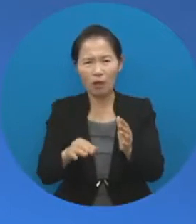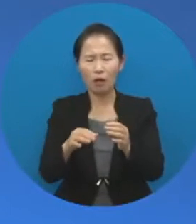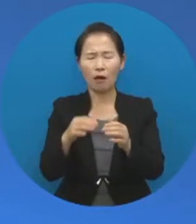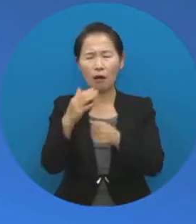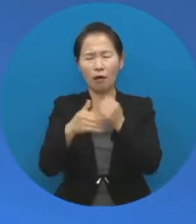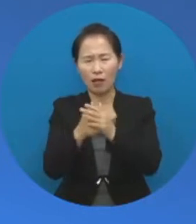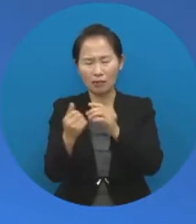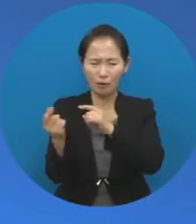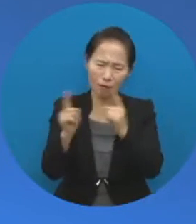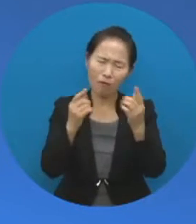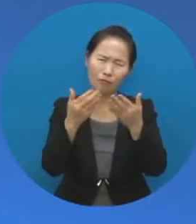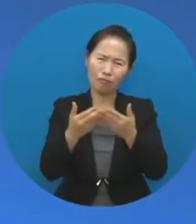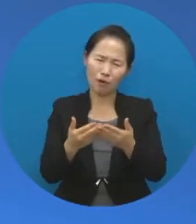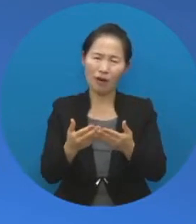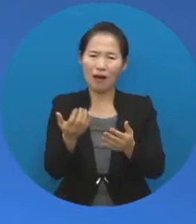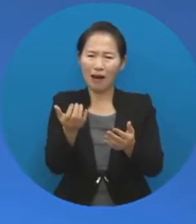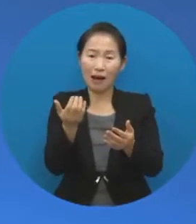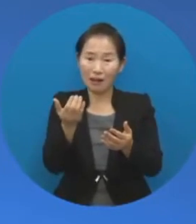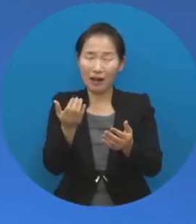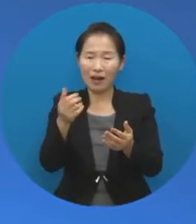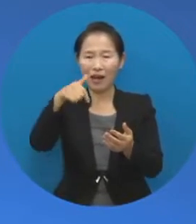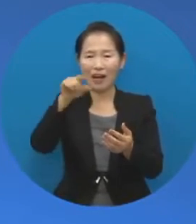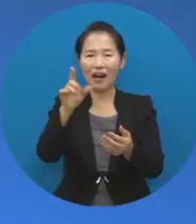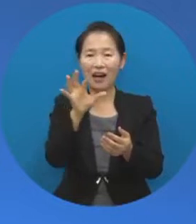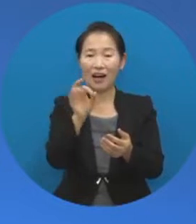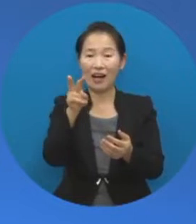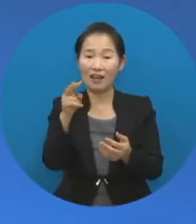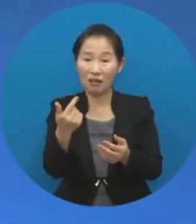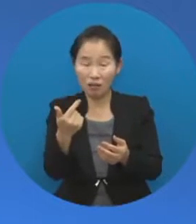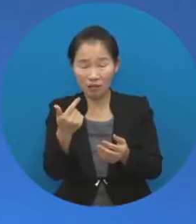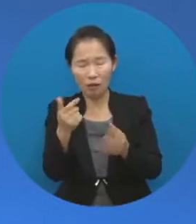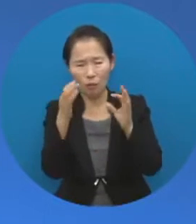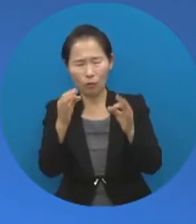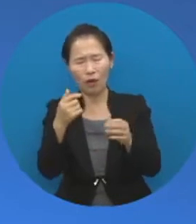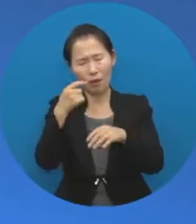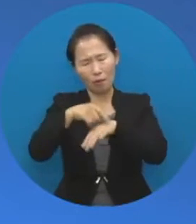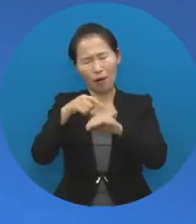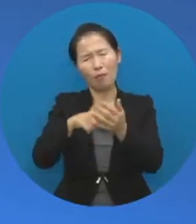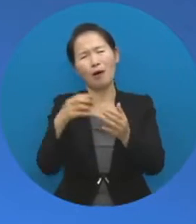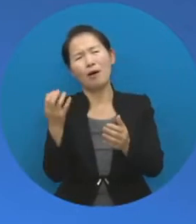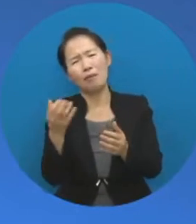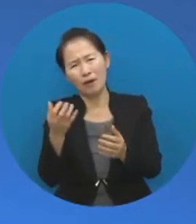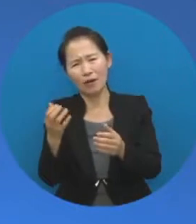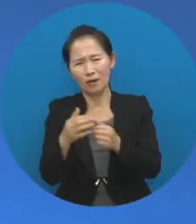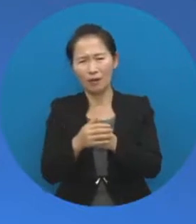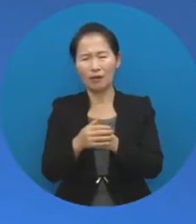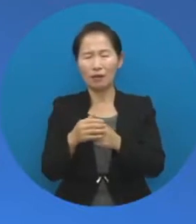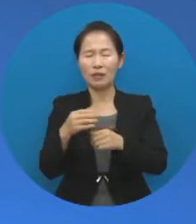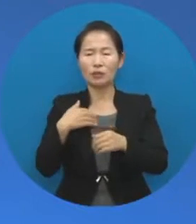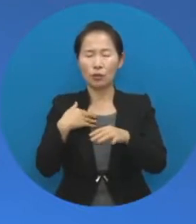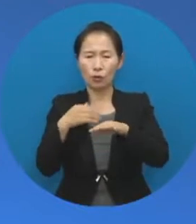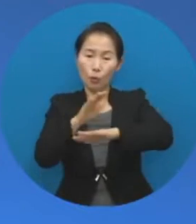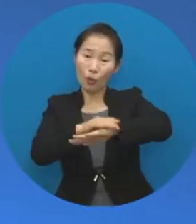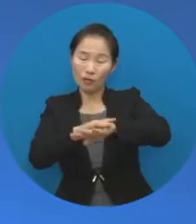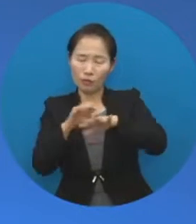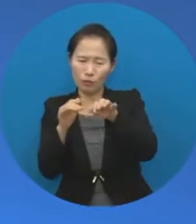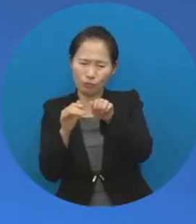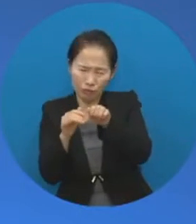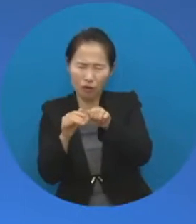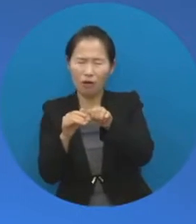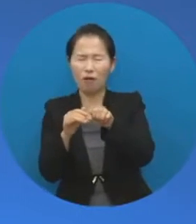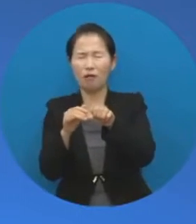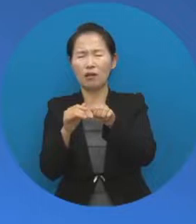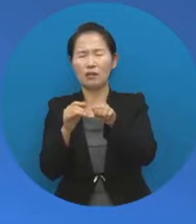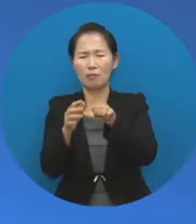마음이 아프더라고요. 저도 왼손이 이렇게 붙어가지고 떨어지지 않았었거든요. 그래서 분리하는